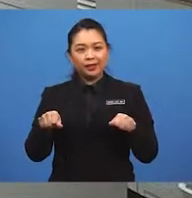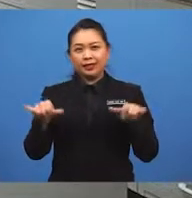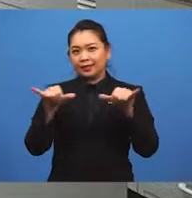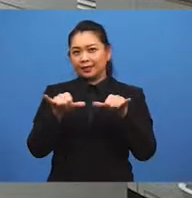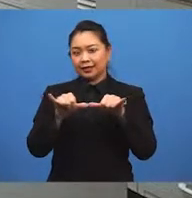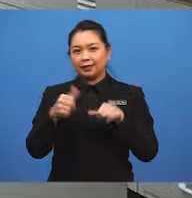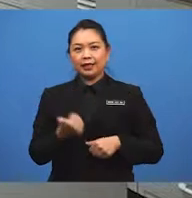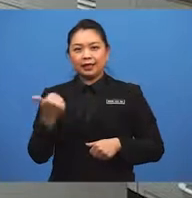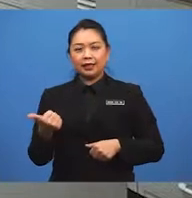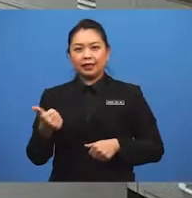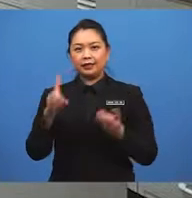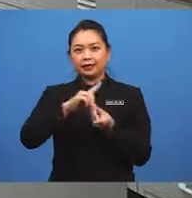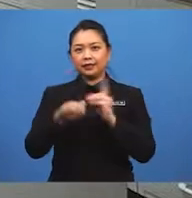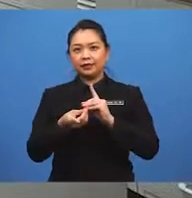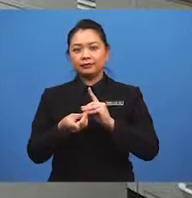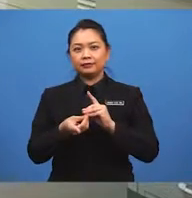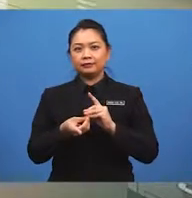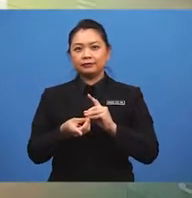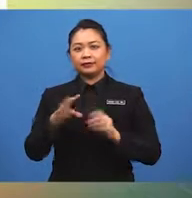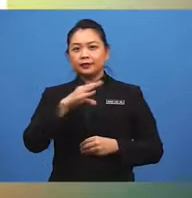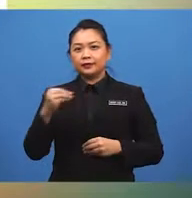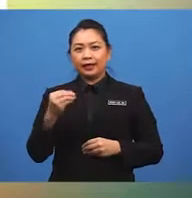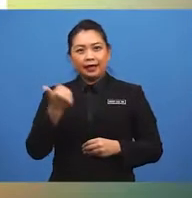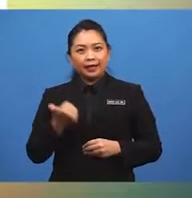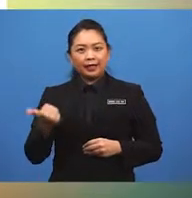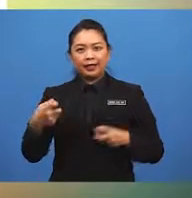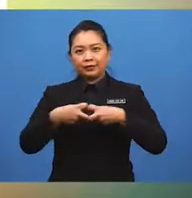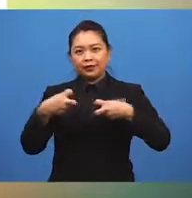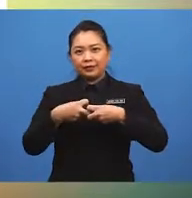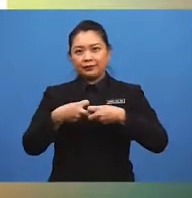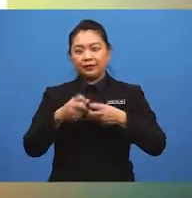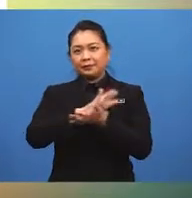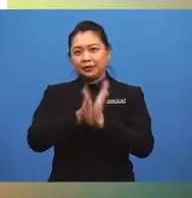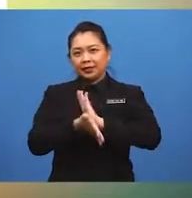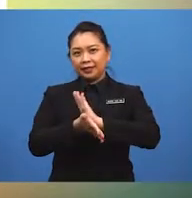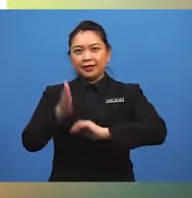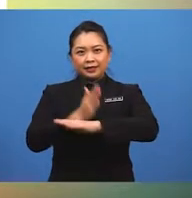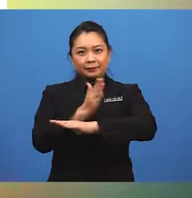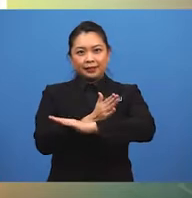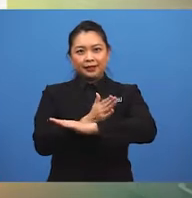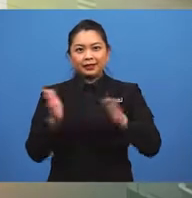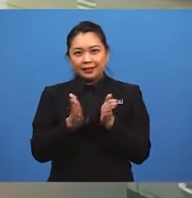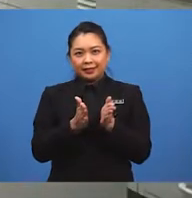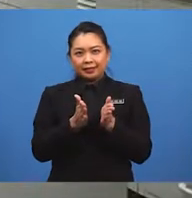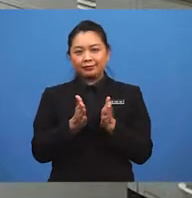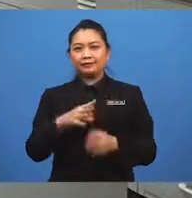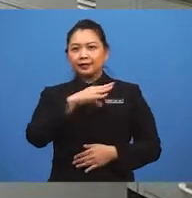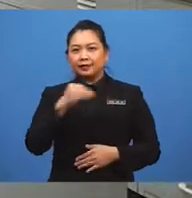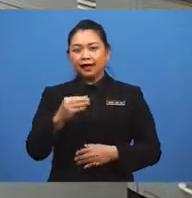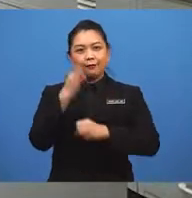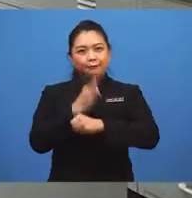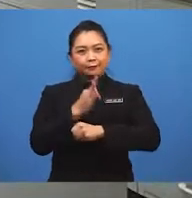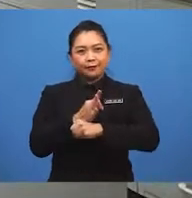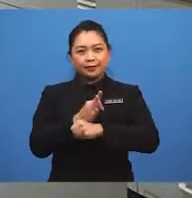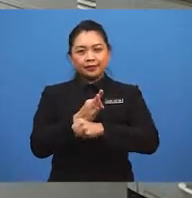saiz alat-alat digital ini dan peralatan elektronik menjadi semakin kecil dan